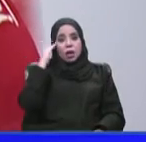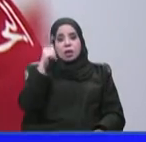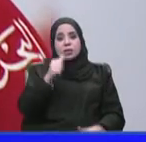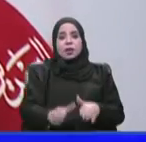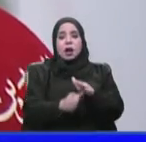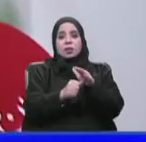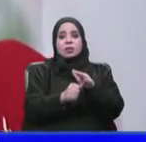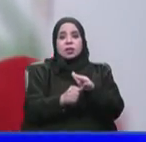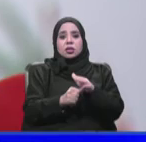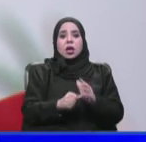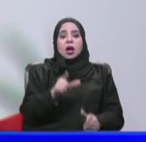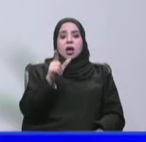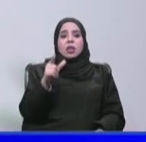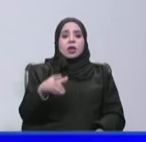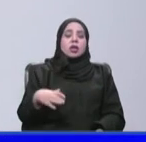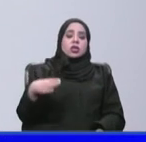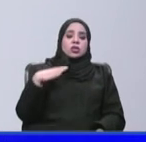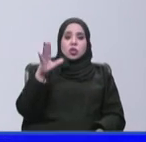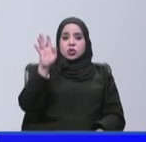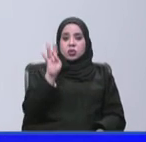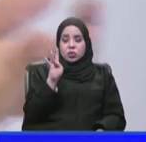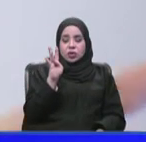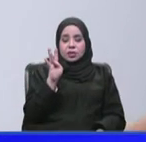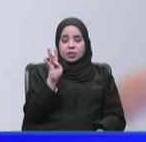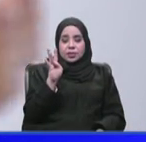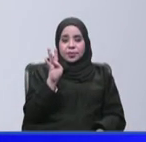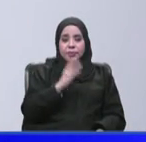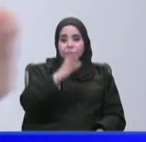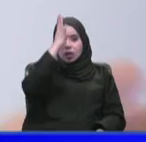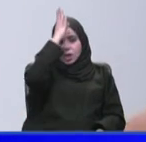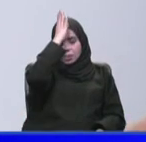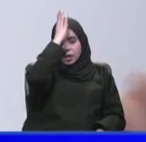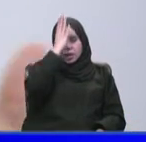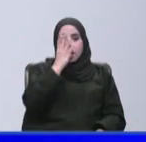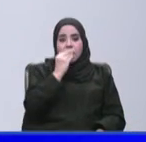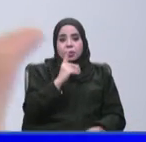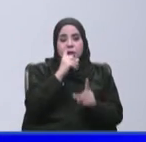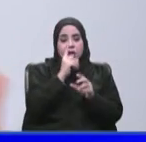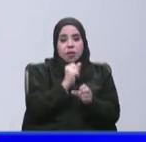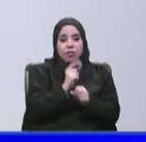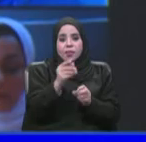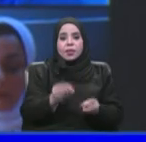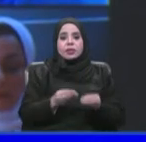برئاسة صاحبة السمو الملكية الأميرة قرينة عاهل البلاد المفدى حفظه الله،